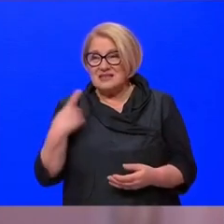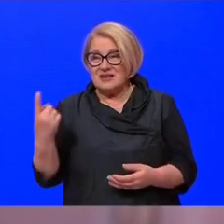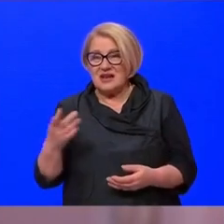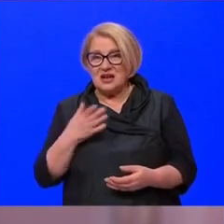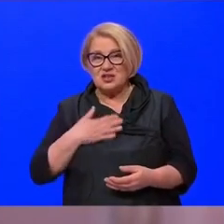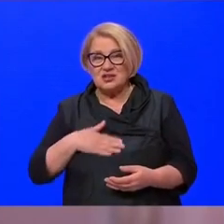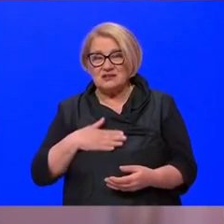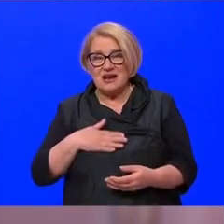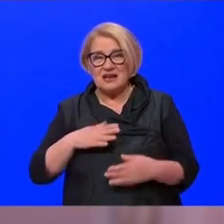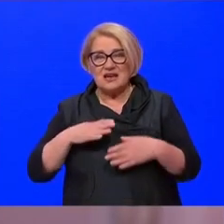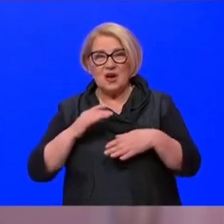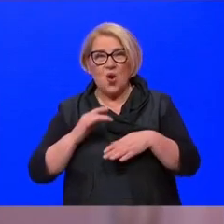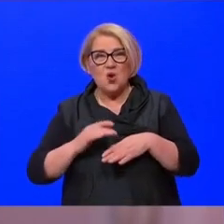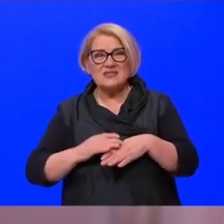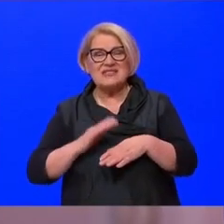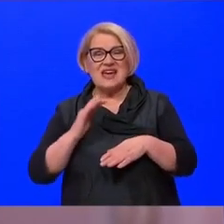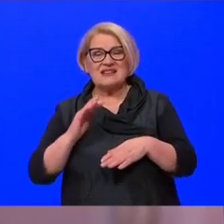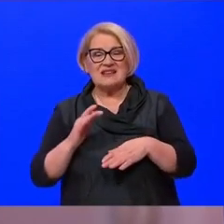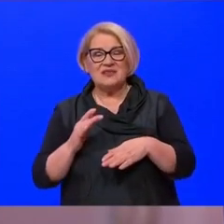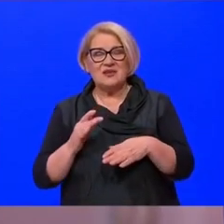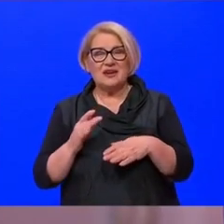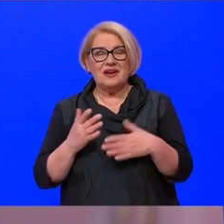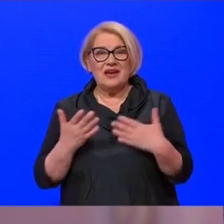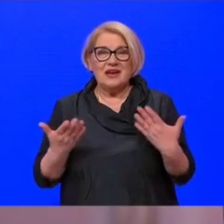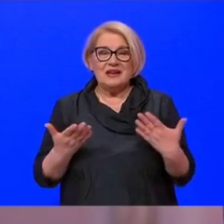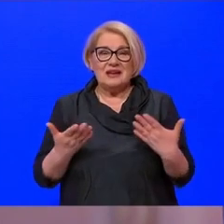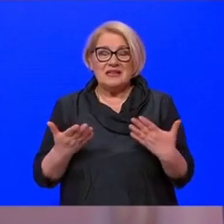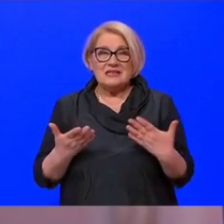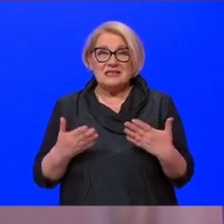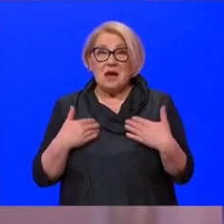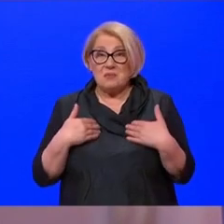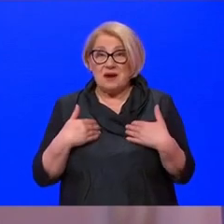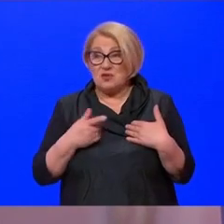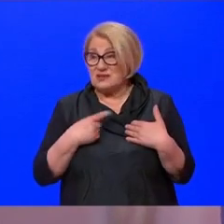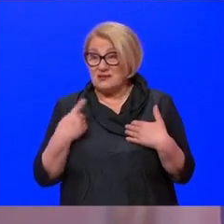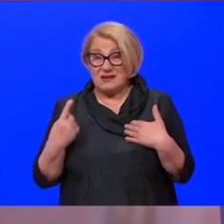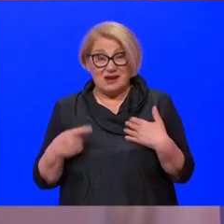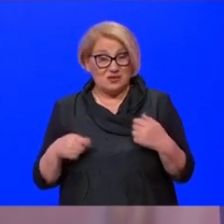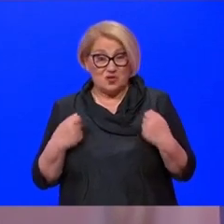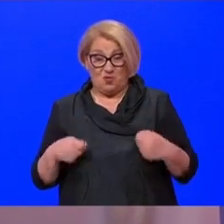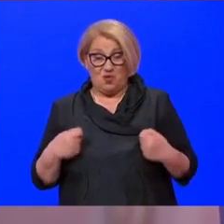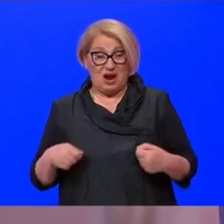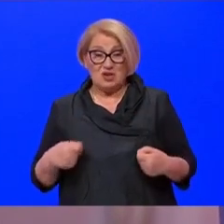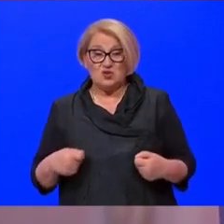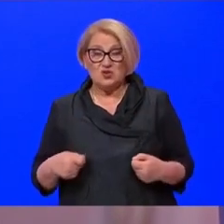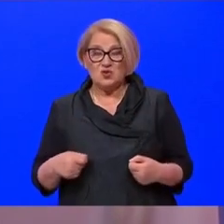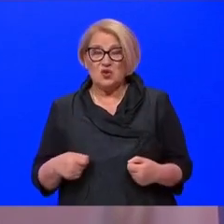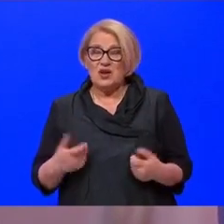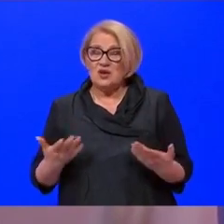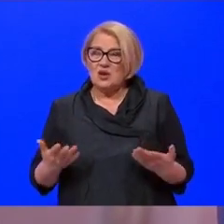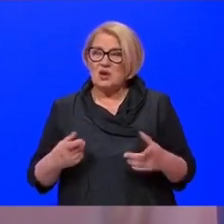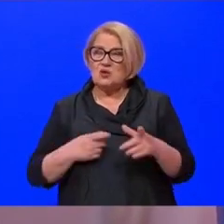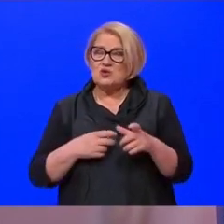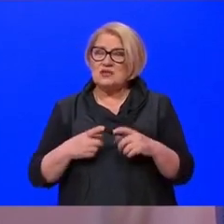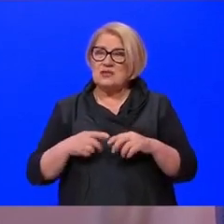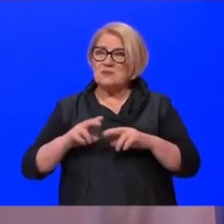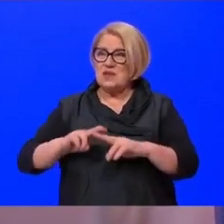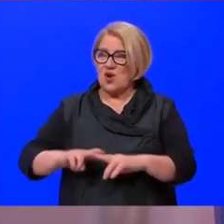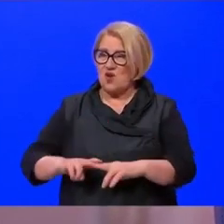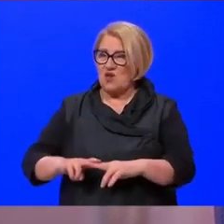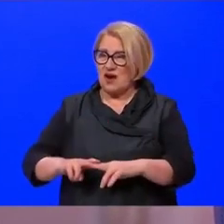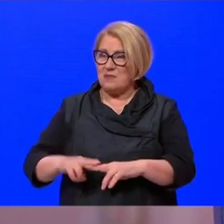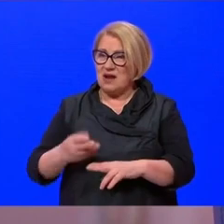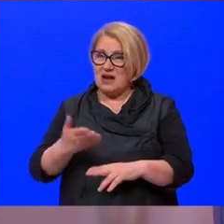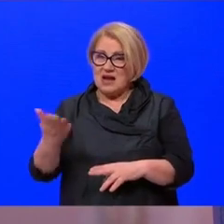dragi ranjivi u nekom segmentu zapravo nas sve oplemenjuju. Koliko su Stipe i ostali vama